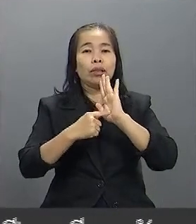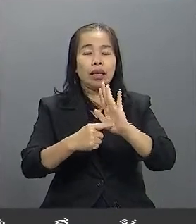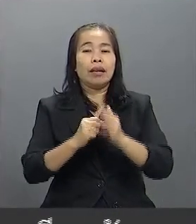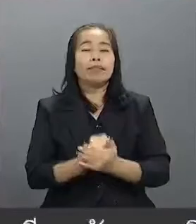พัชราค่ะ